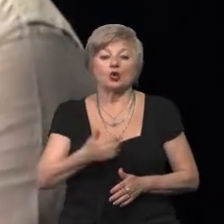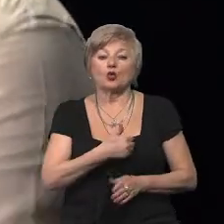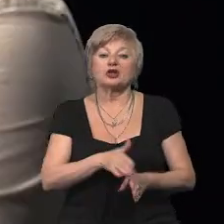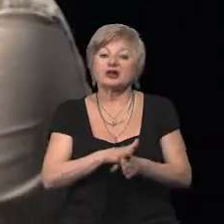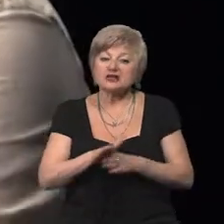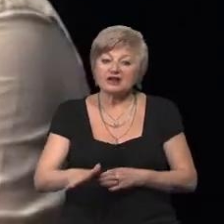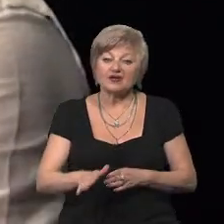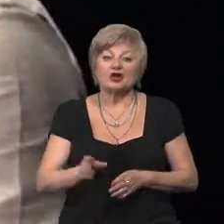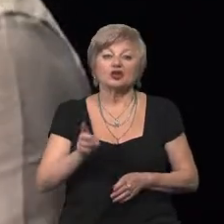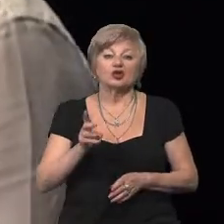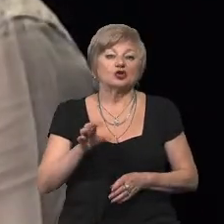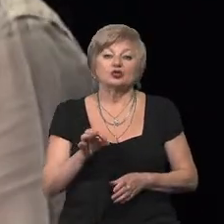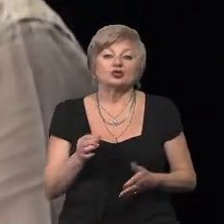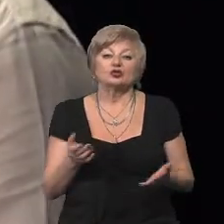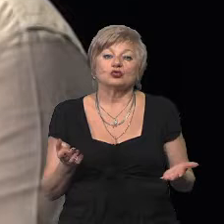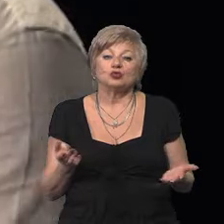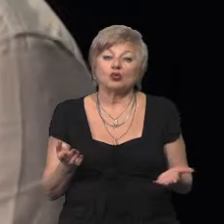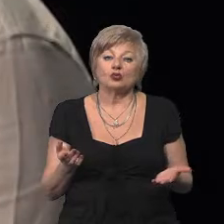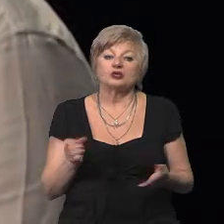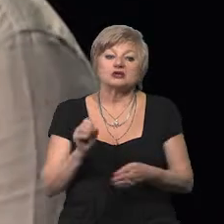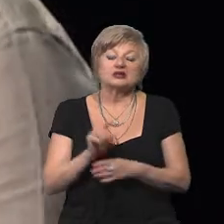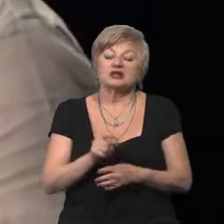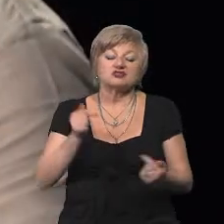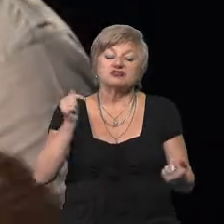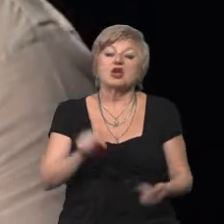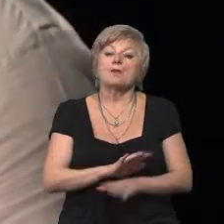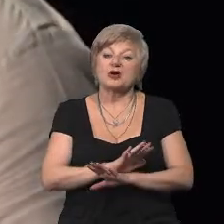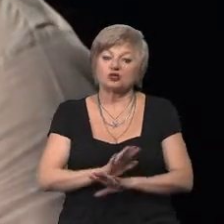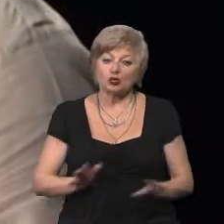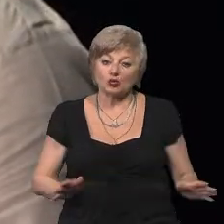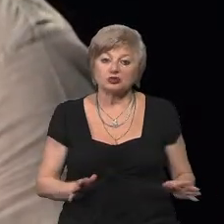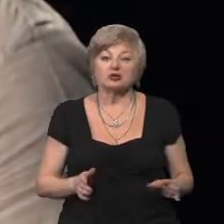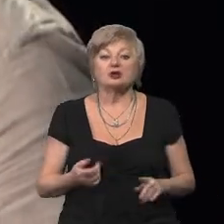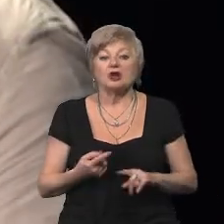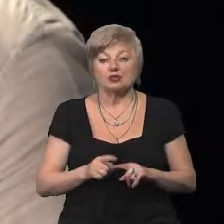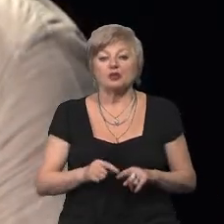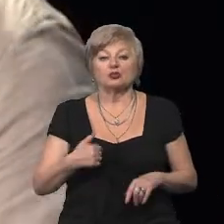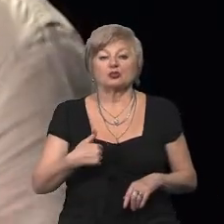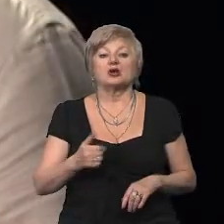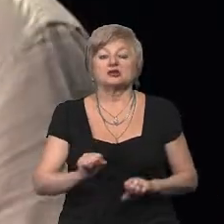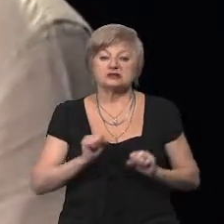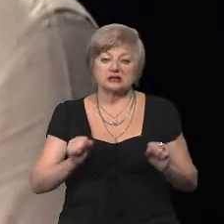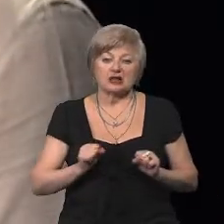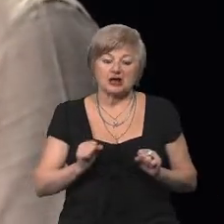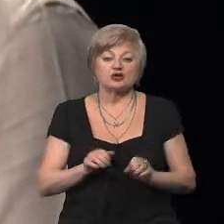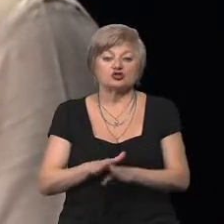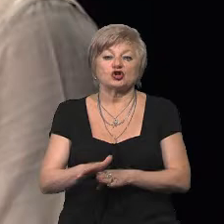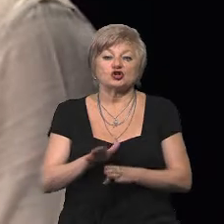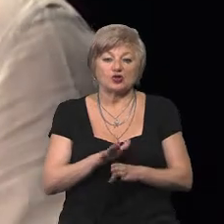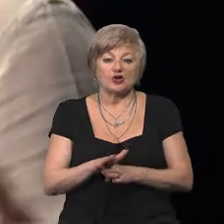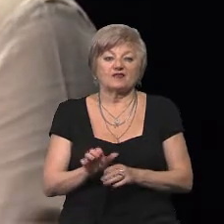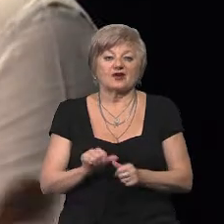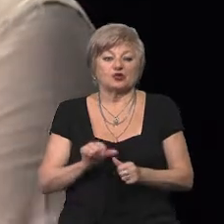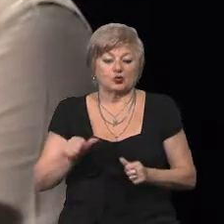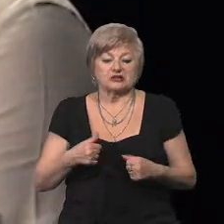они, например, там под идеи, задачи не подходят. То есть я поэтому и стараюсь реализовать и пробовать осваивать